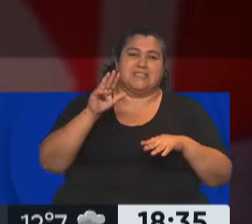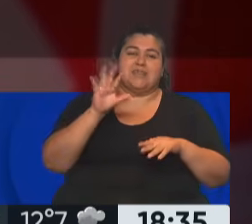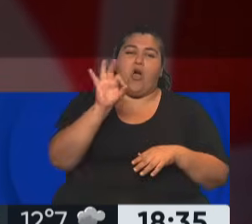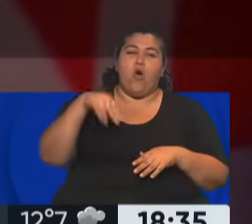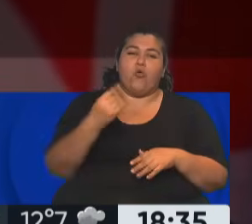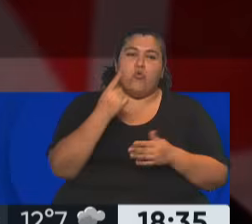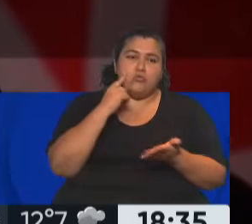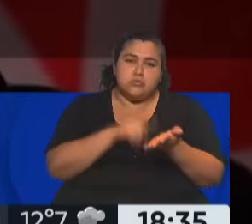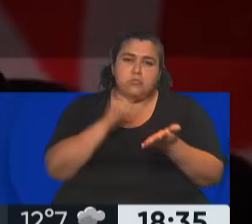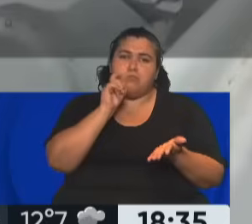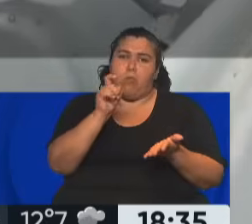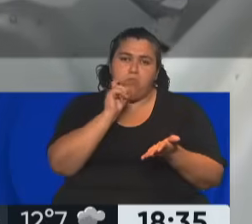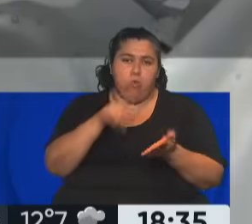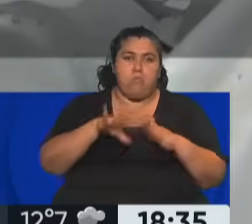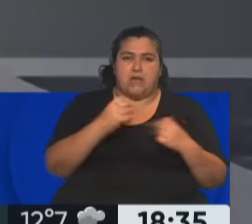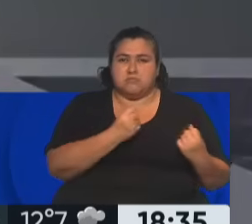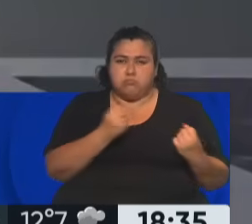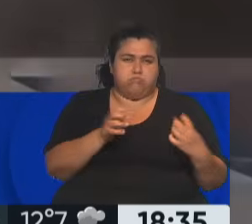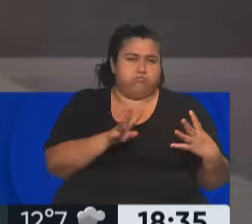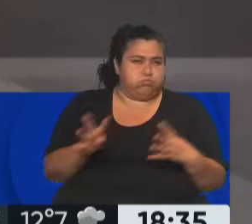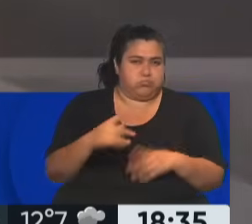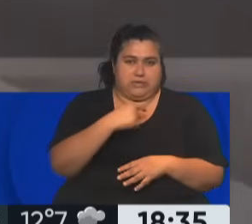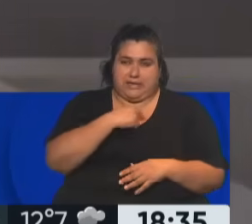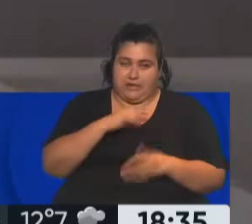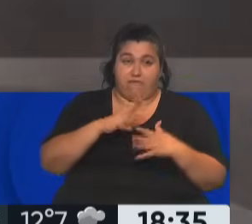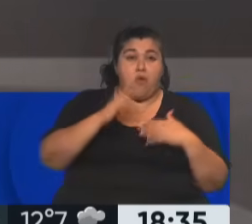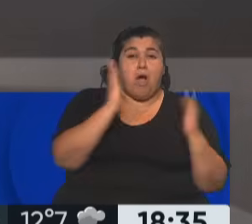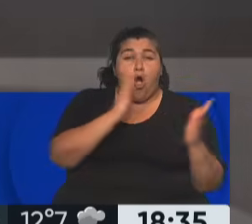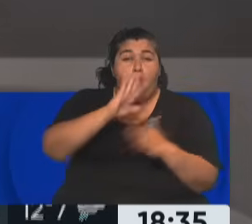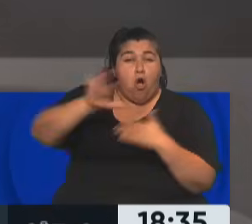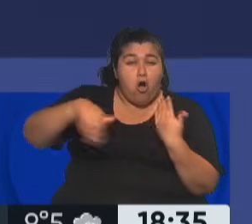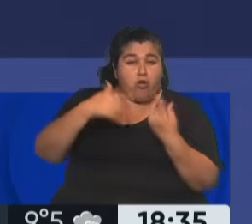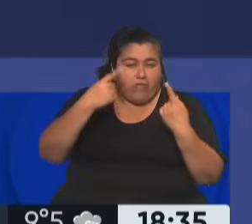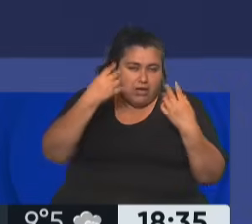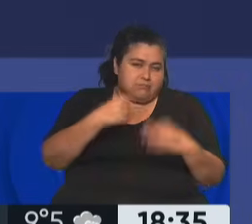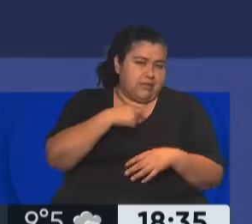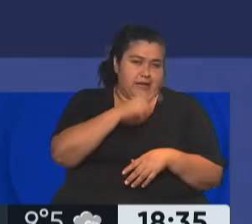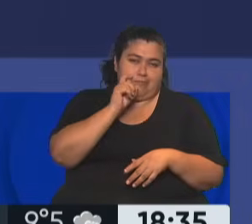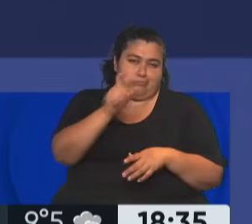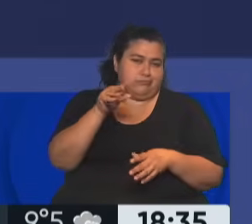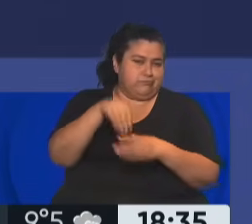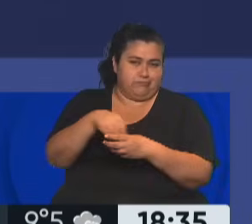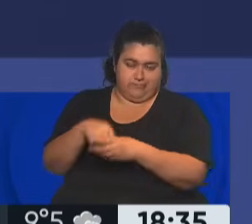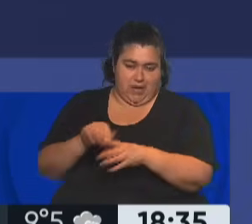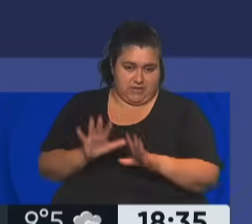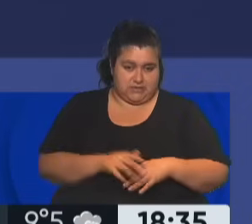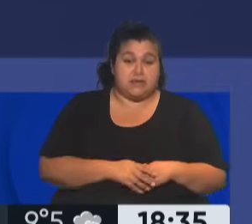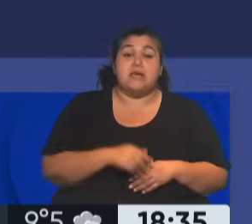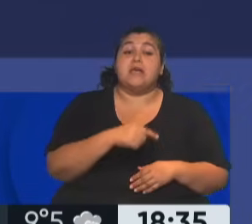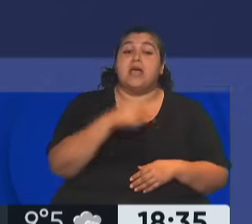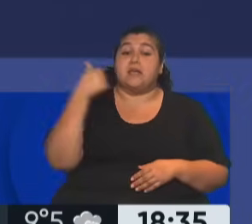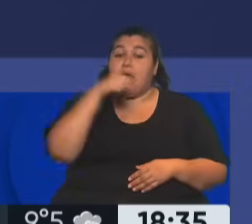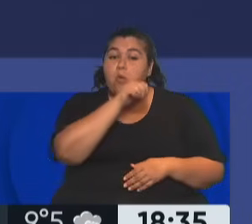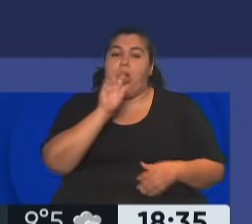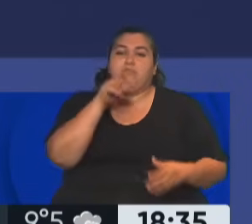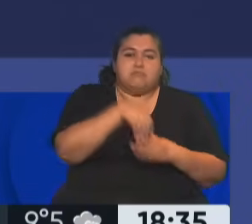力的原则，持续破坏国际秩序以及区域上的现状。 台湾是中国的台湾，任何外